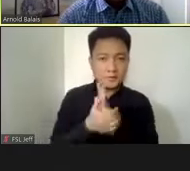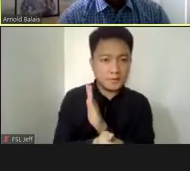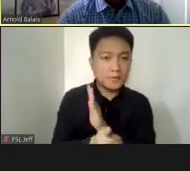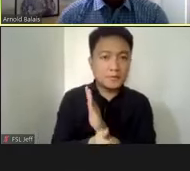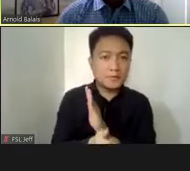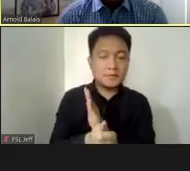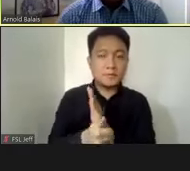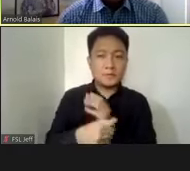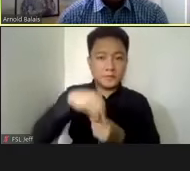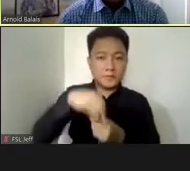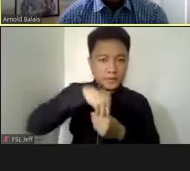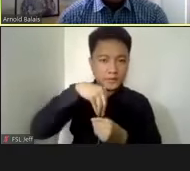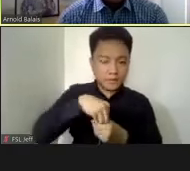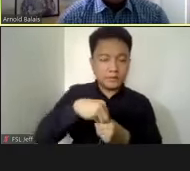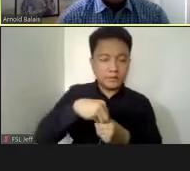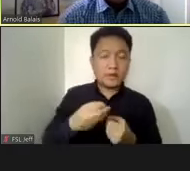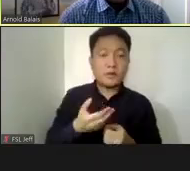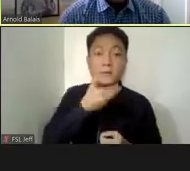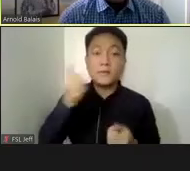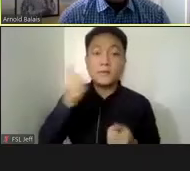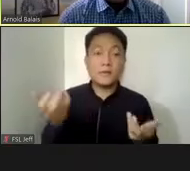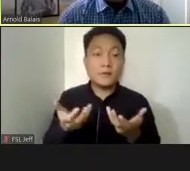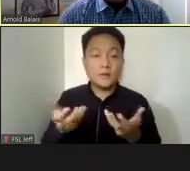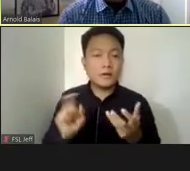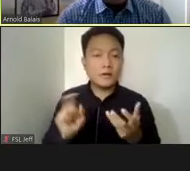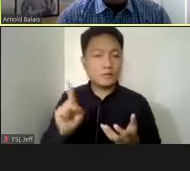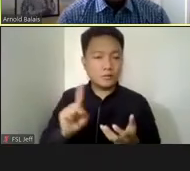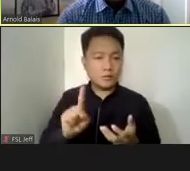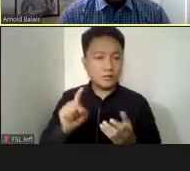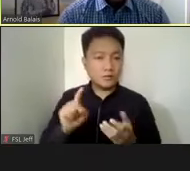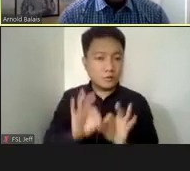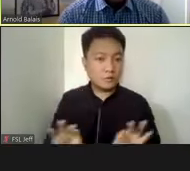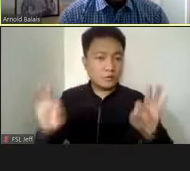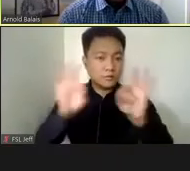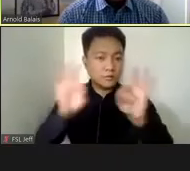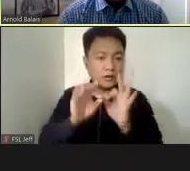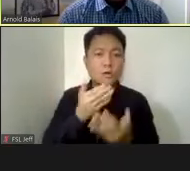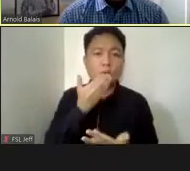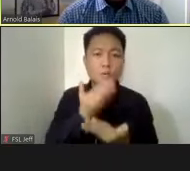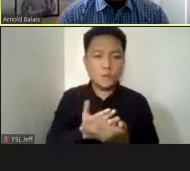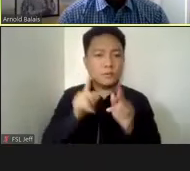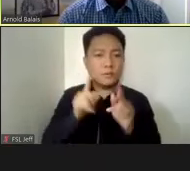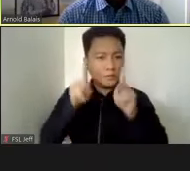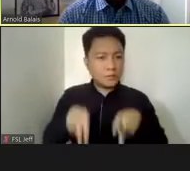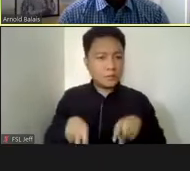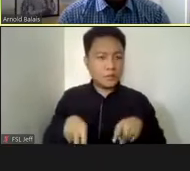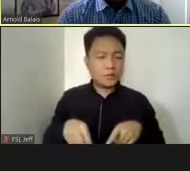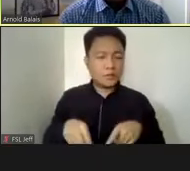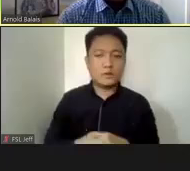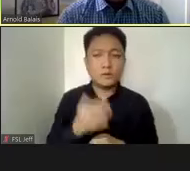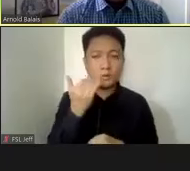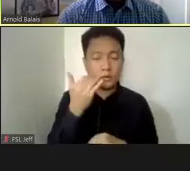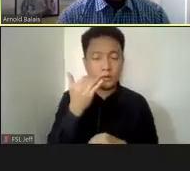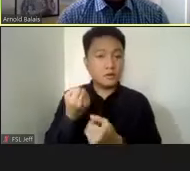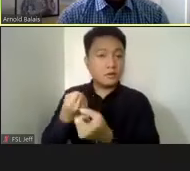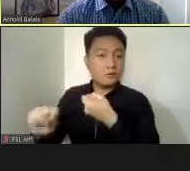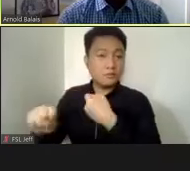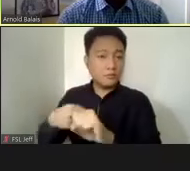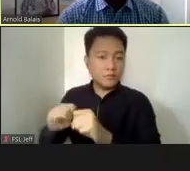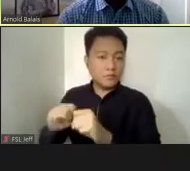No? Kasi yung sport, binigay sa atin yan, it's a gift from sa, ng Panginoon. Gamitin natin na mabuti.